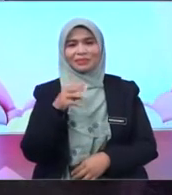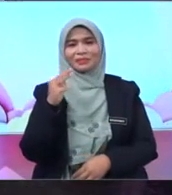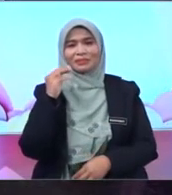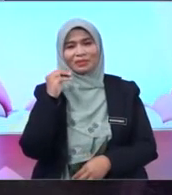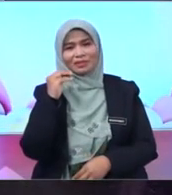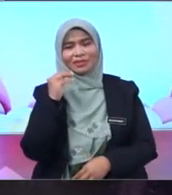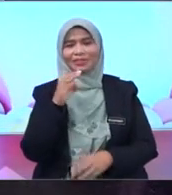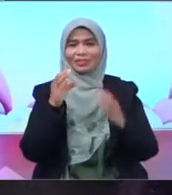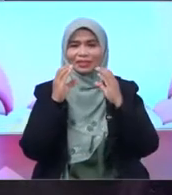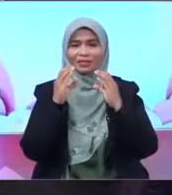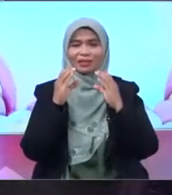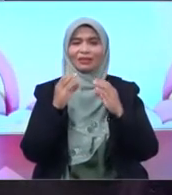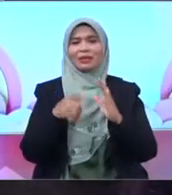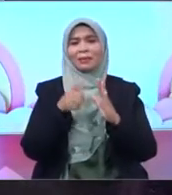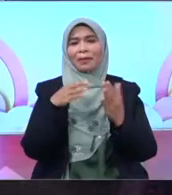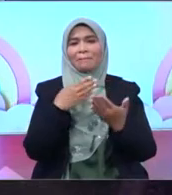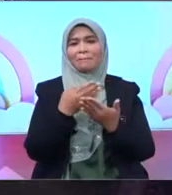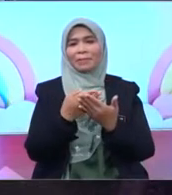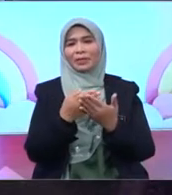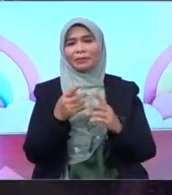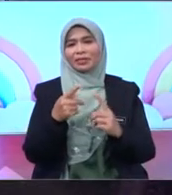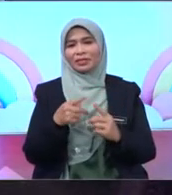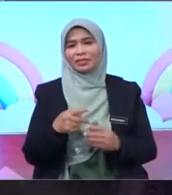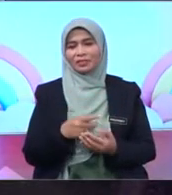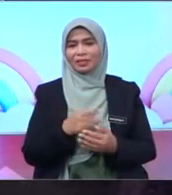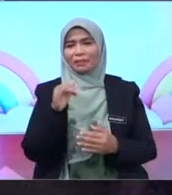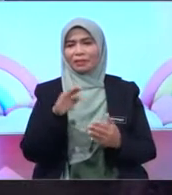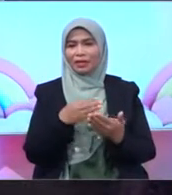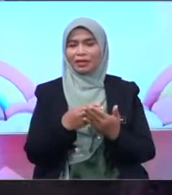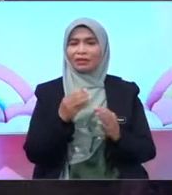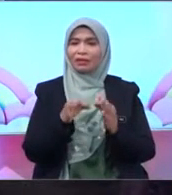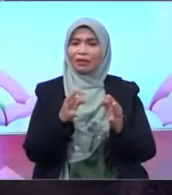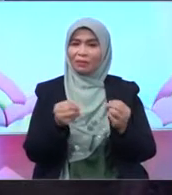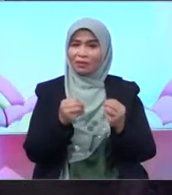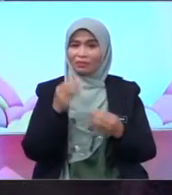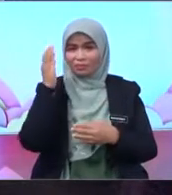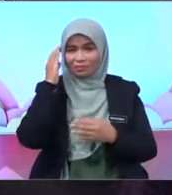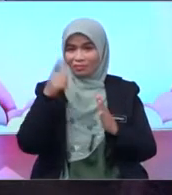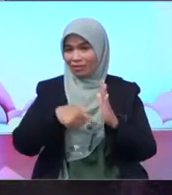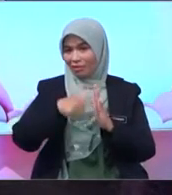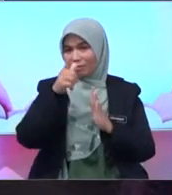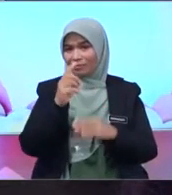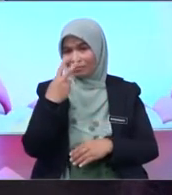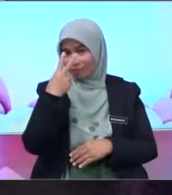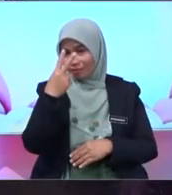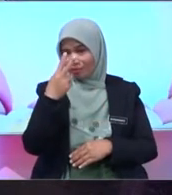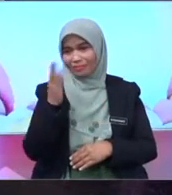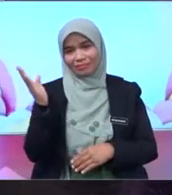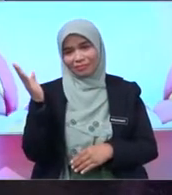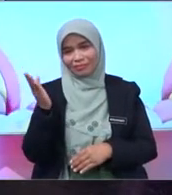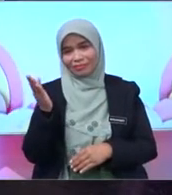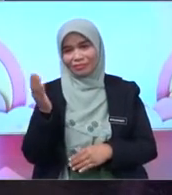tingkah laku baik apa buat pembaca yang baik tetap tahu lebih lanjut jungkit tengok slide maling